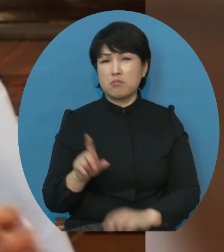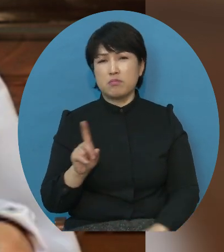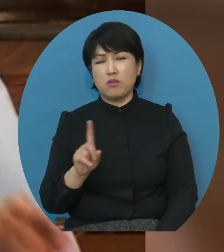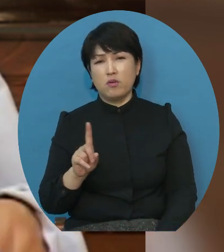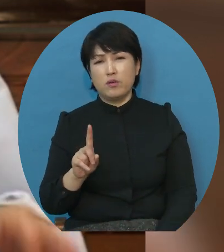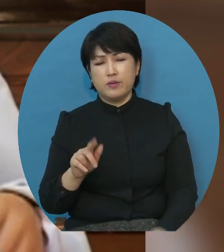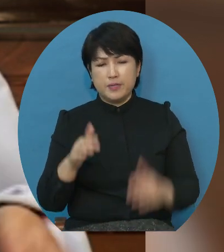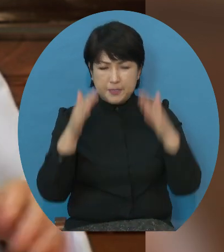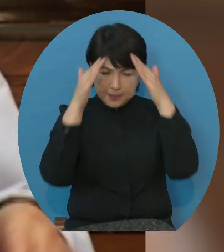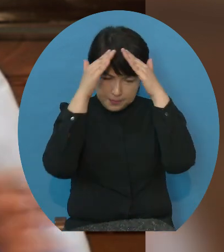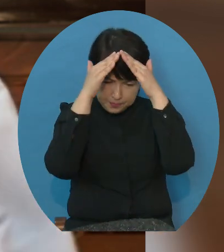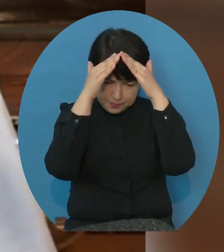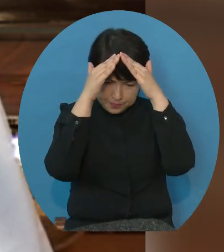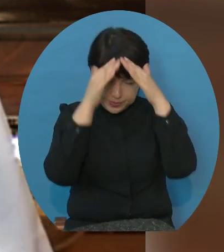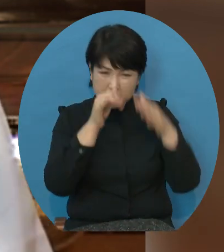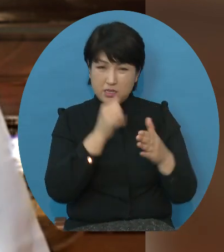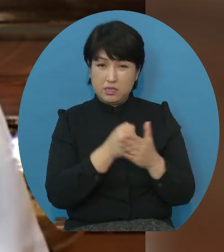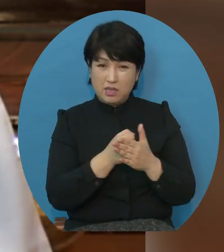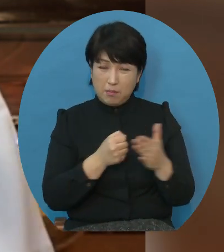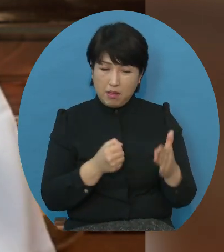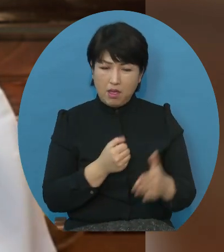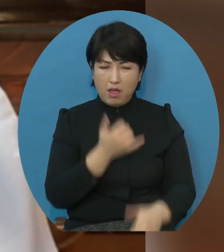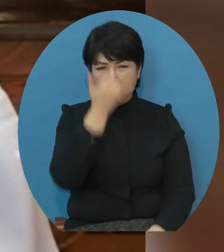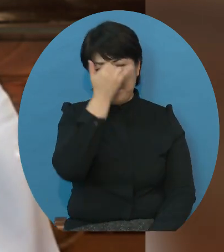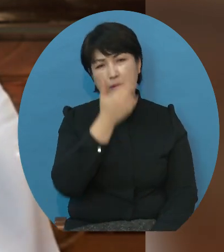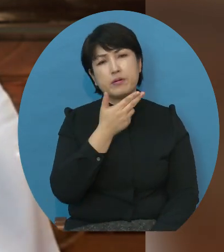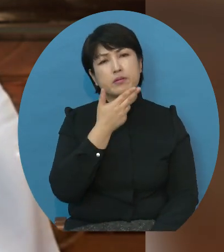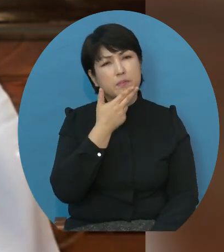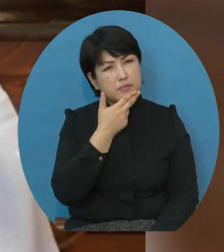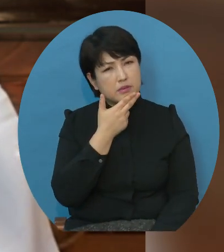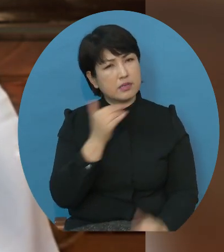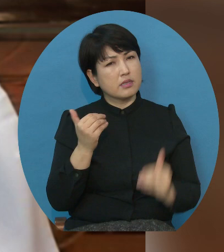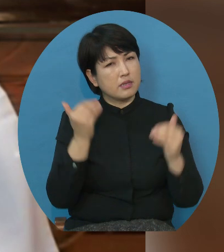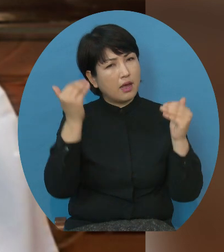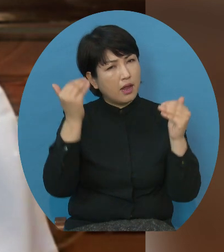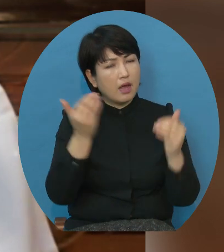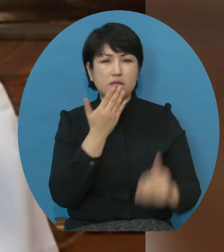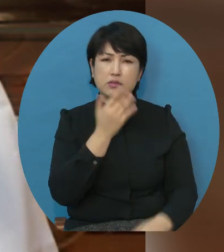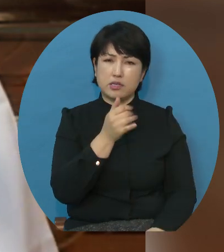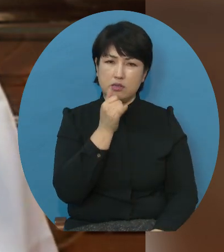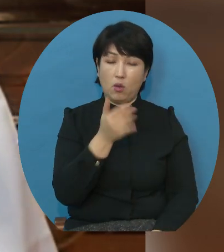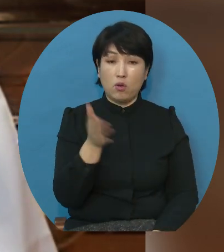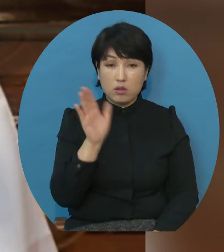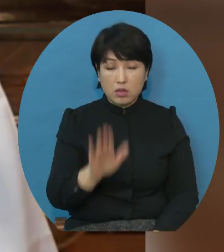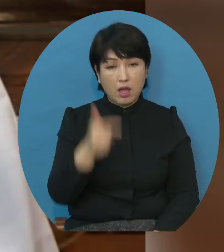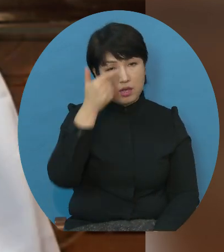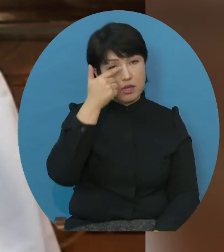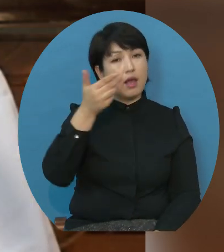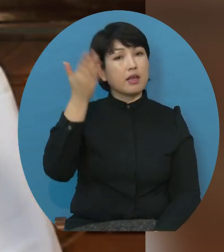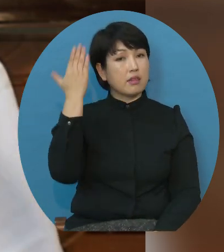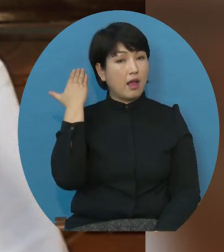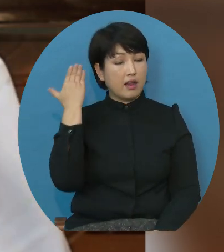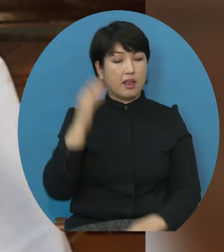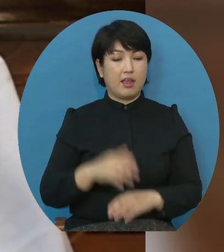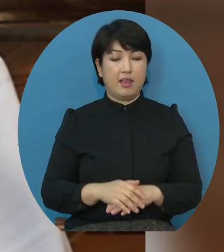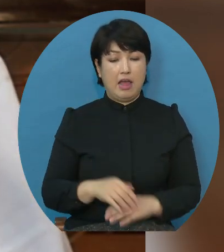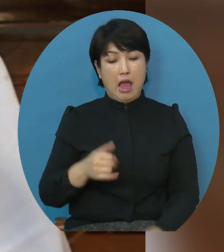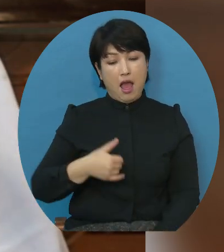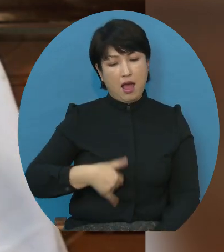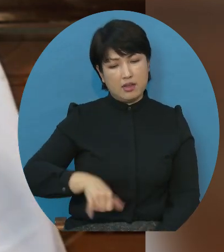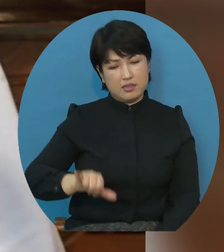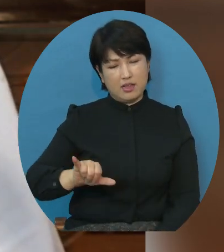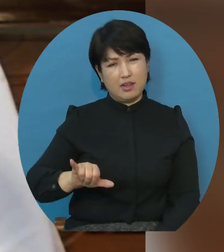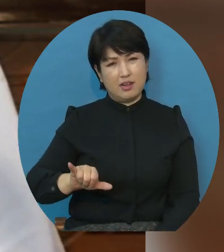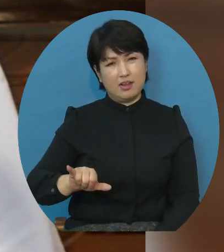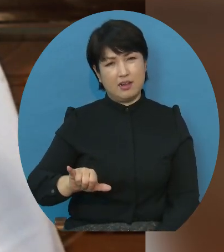이 뭐예요 버릇이 없는 아이가 되기 쉽지 근데 옛날에는 우리는 아이들에게